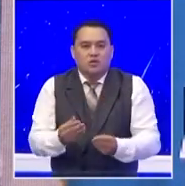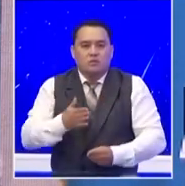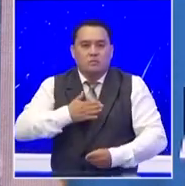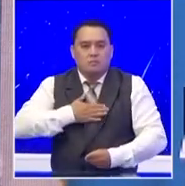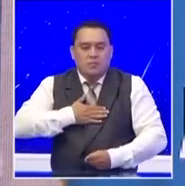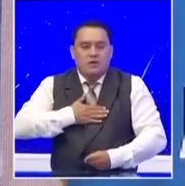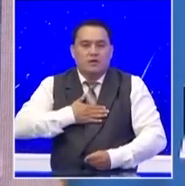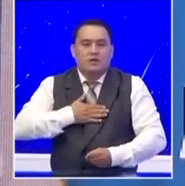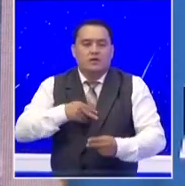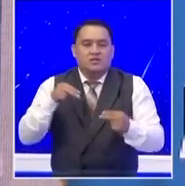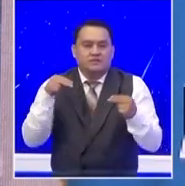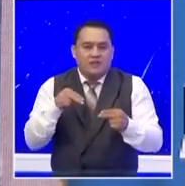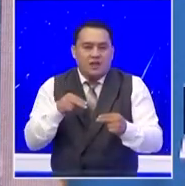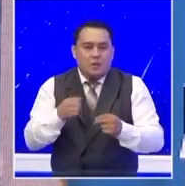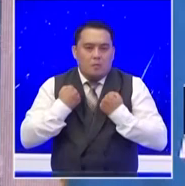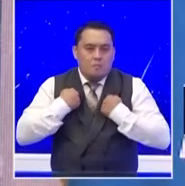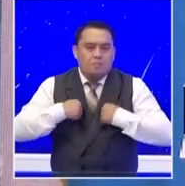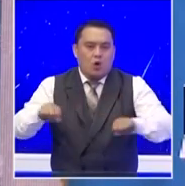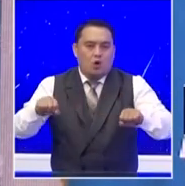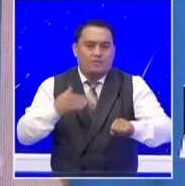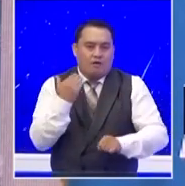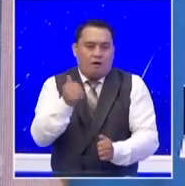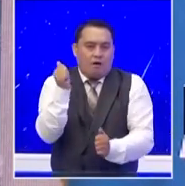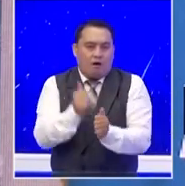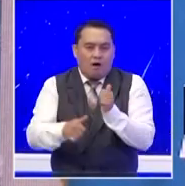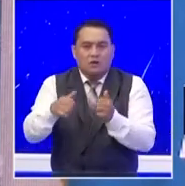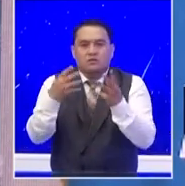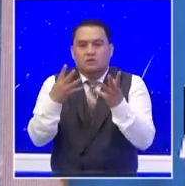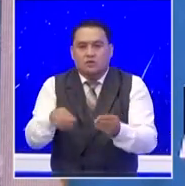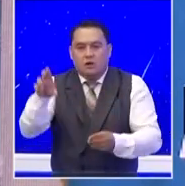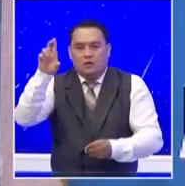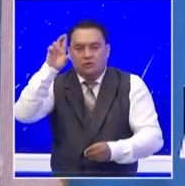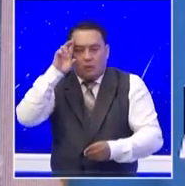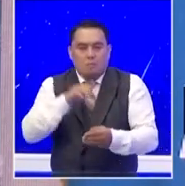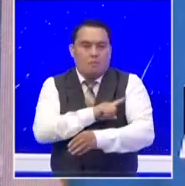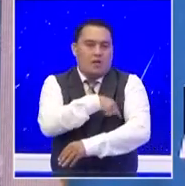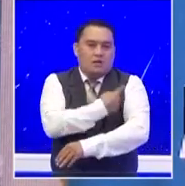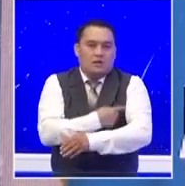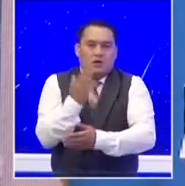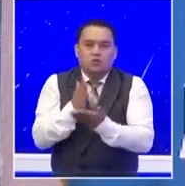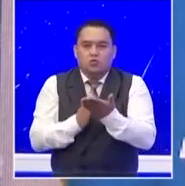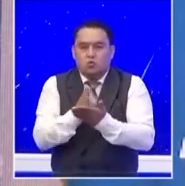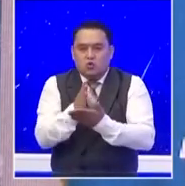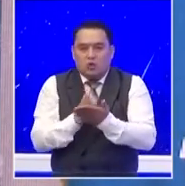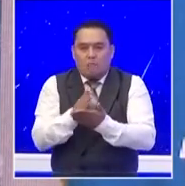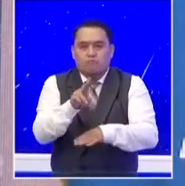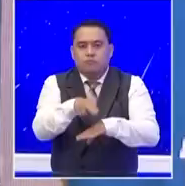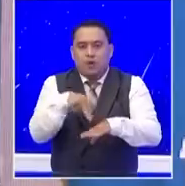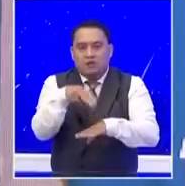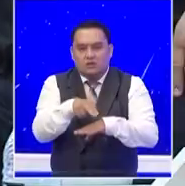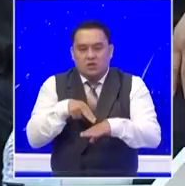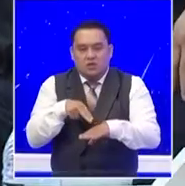свидетелями подвигов, совершаемых по всей стране медицинскими работниками,